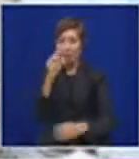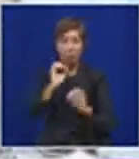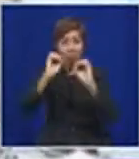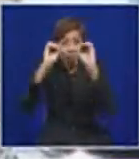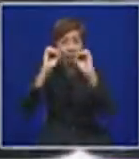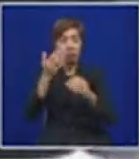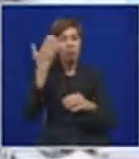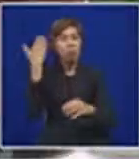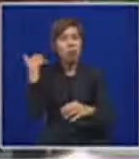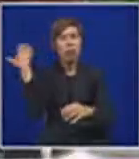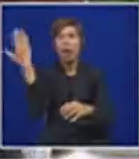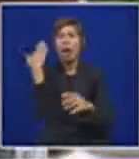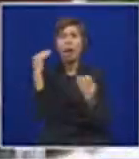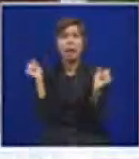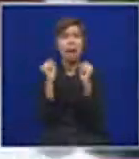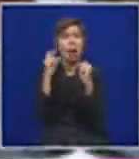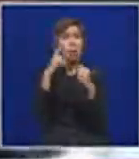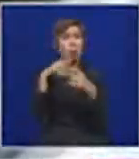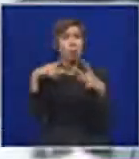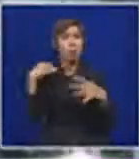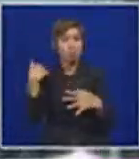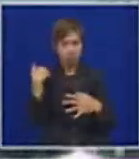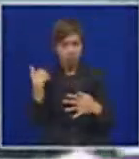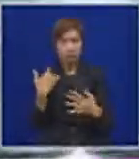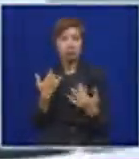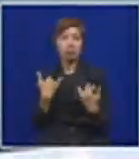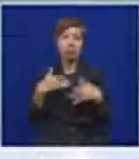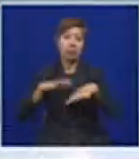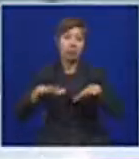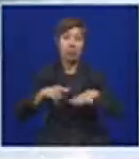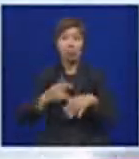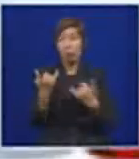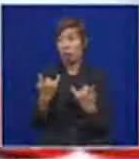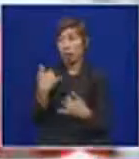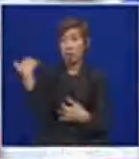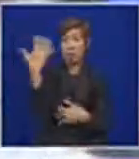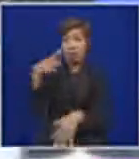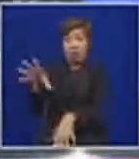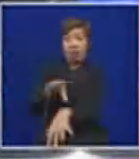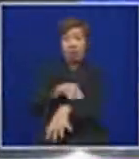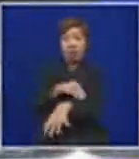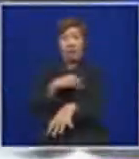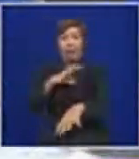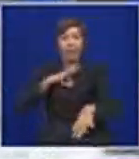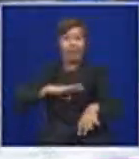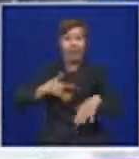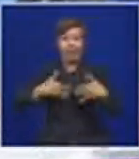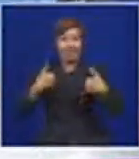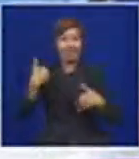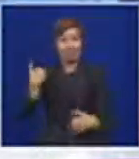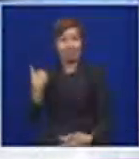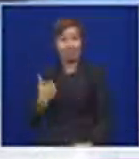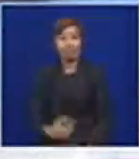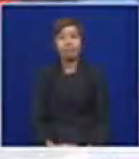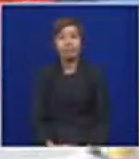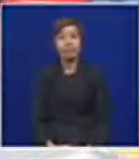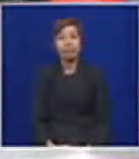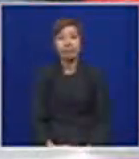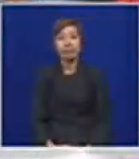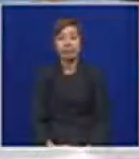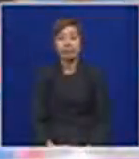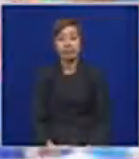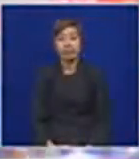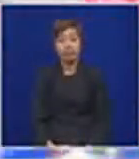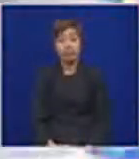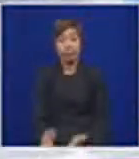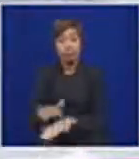ากาศไม่หนาวตรงตามฤดูกาลเด็กๆหลายคนจึงตื่นเต้นดีใจที่ได้สัมผัสอากาศหนาวๆแบบนี้ค่ะส่วน